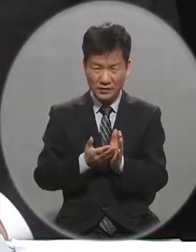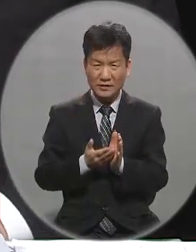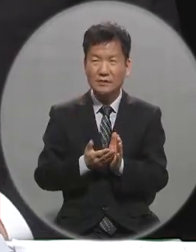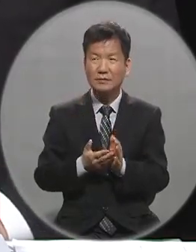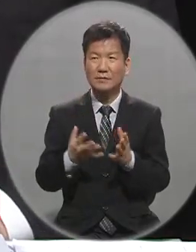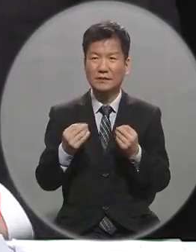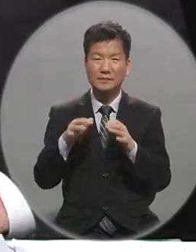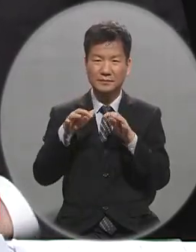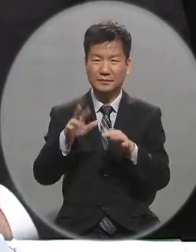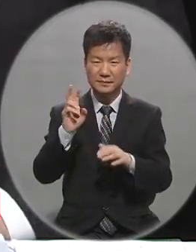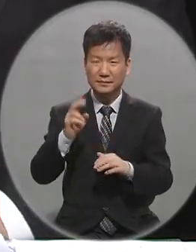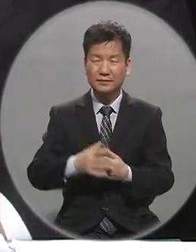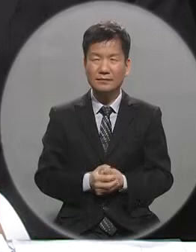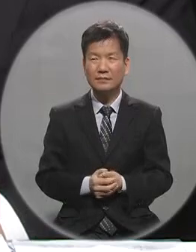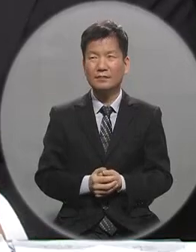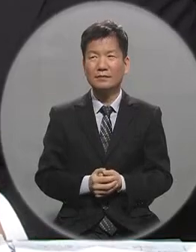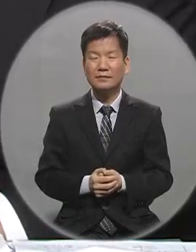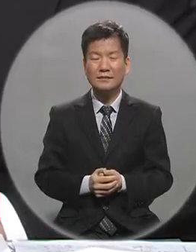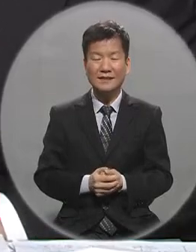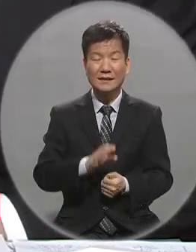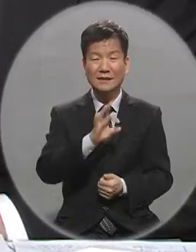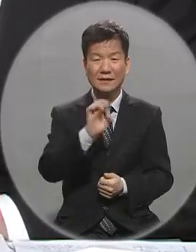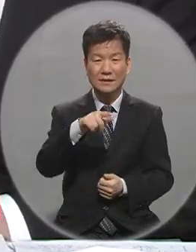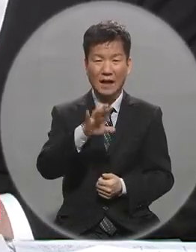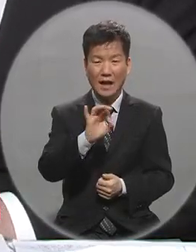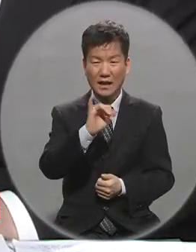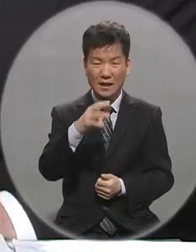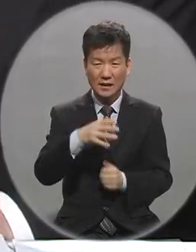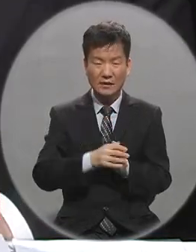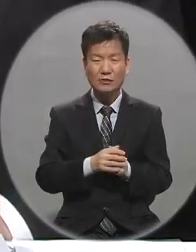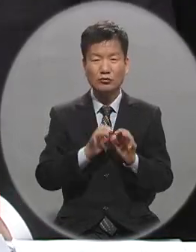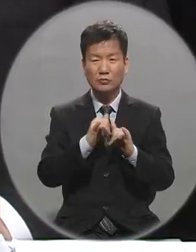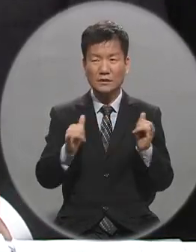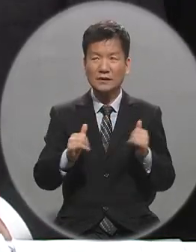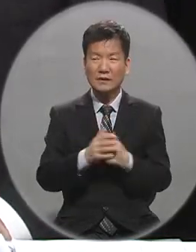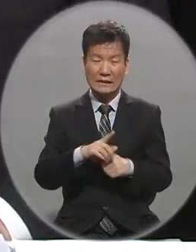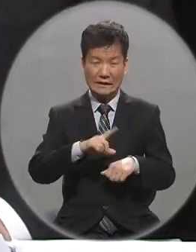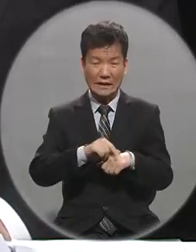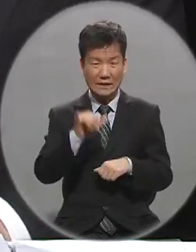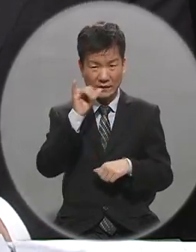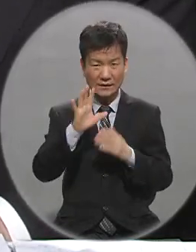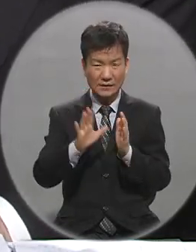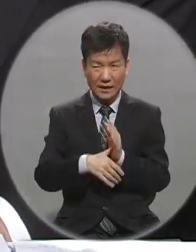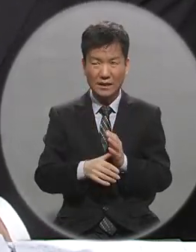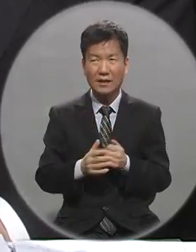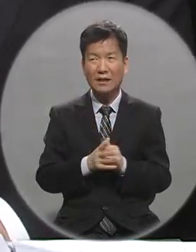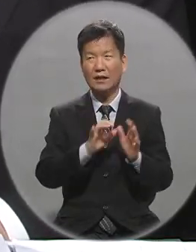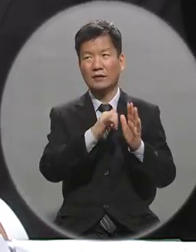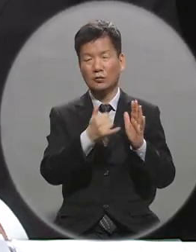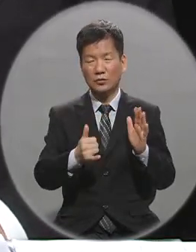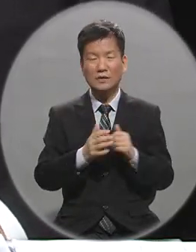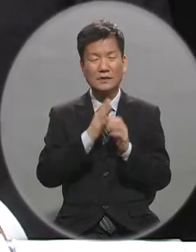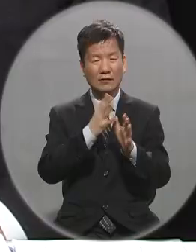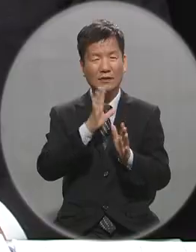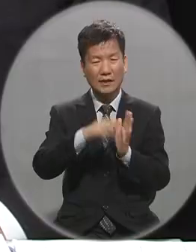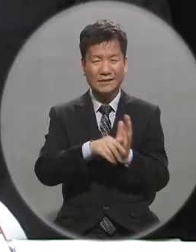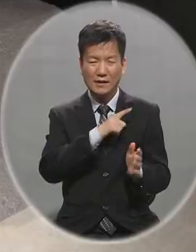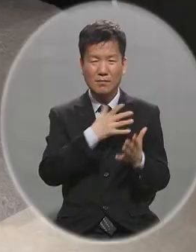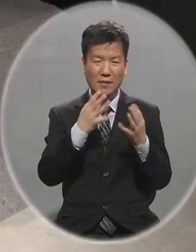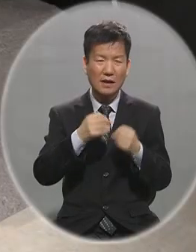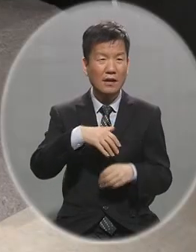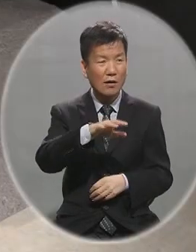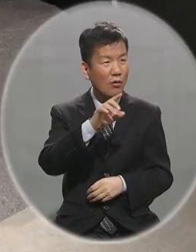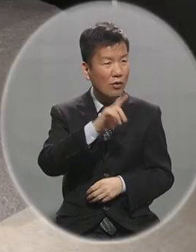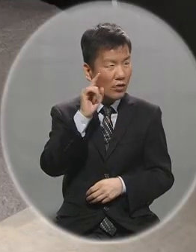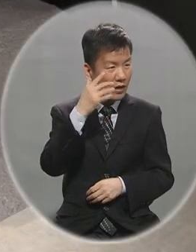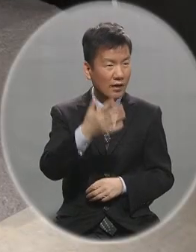있습니다. 우리 이강일 후보님은 주민들이 시간이 났을 때 아니면 가족들과 나들이 했을 때 어디를 많이